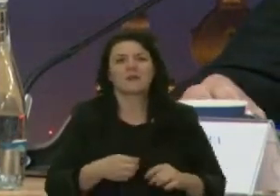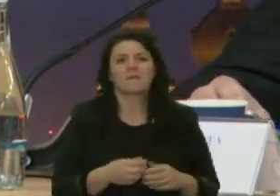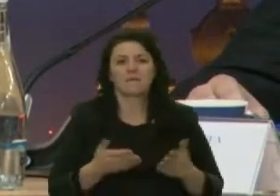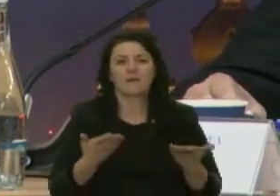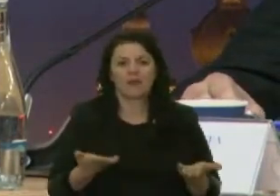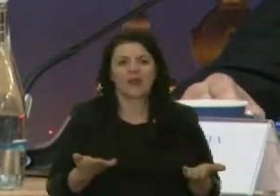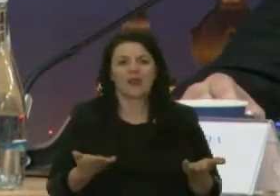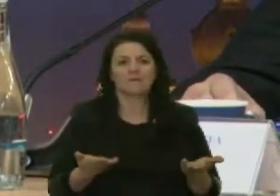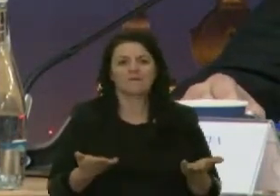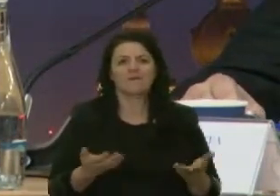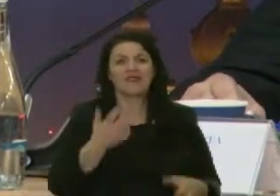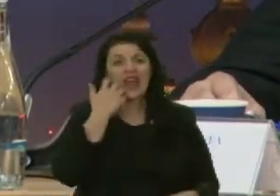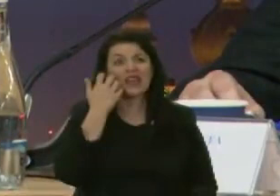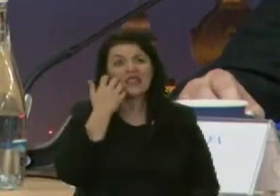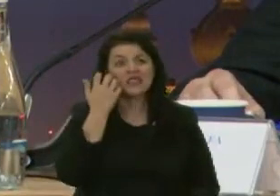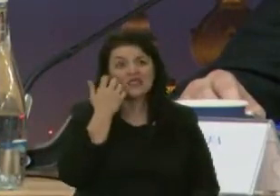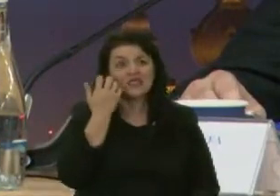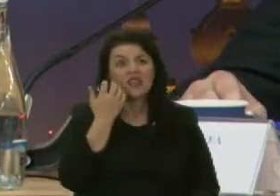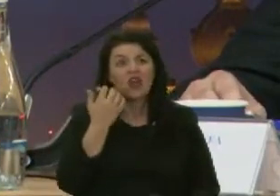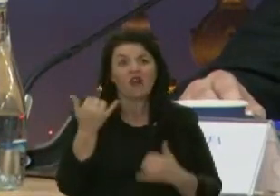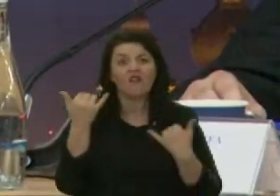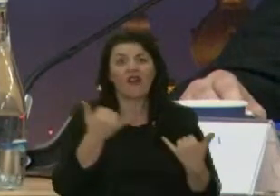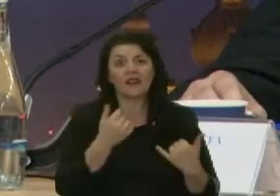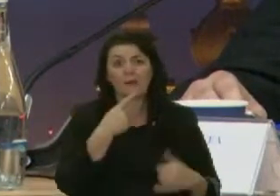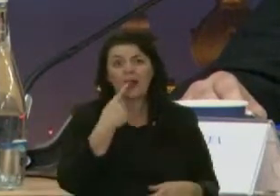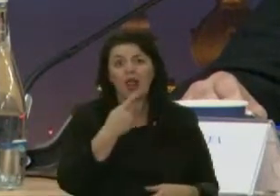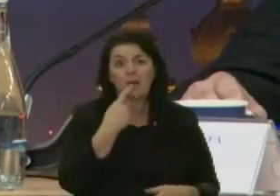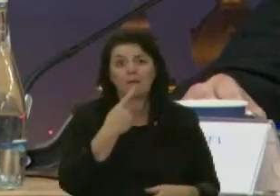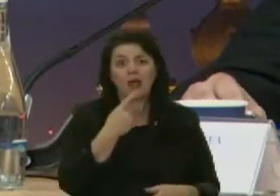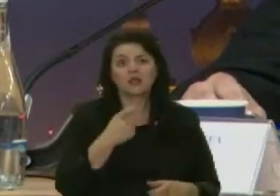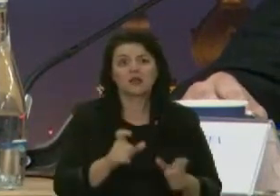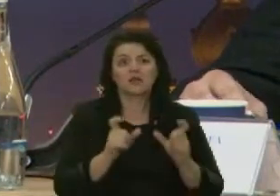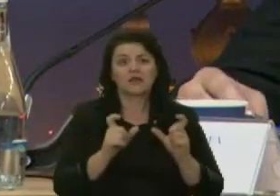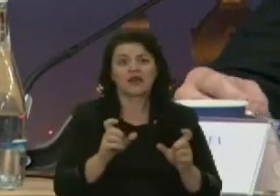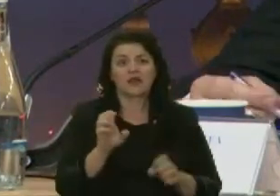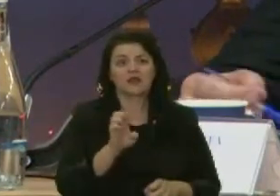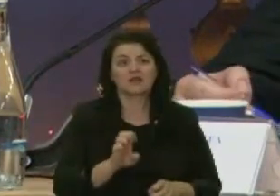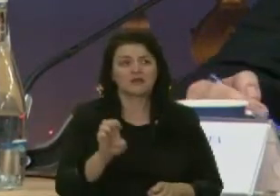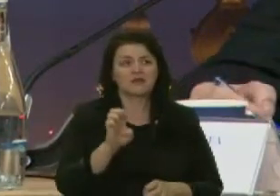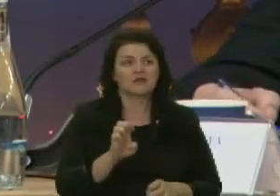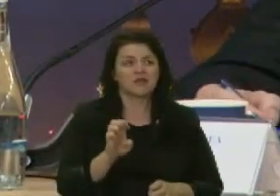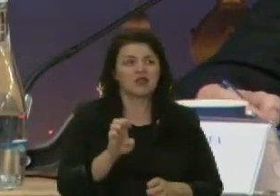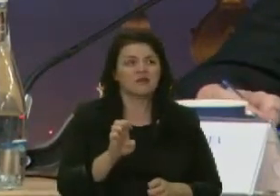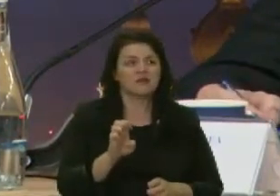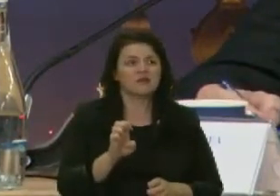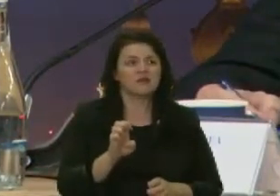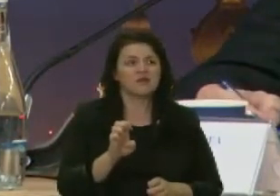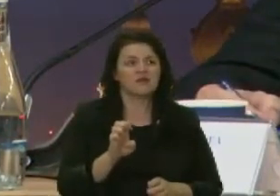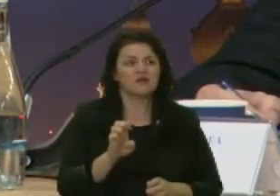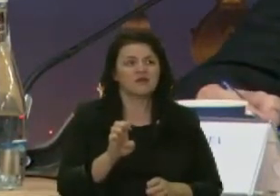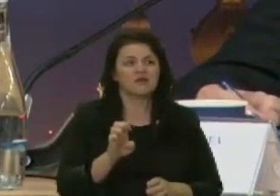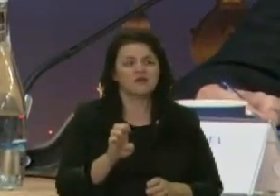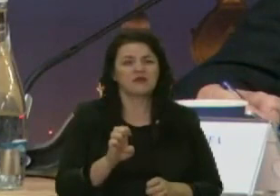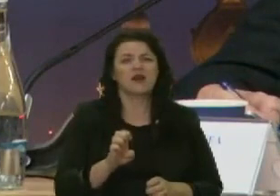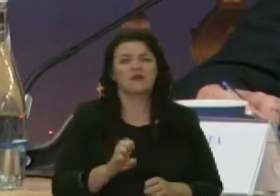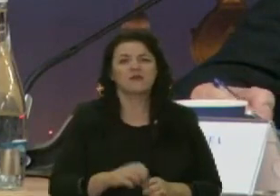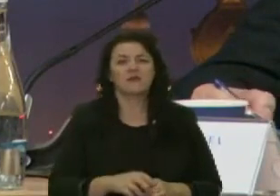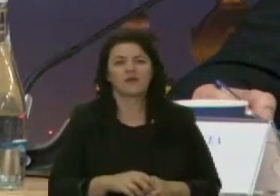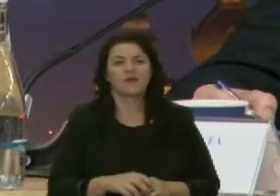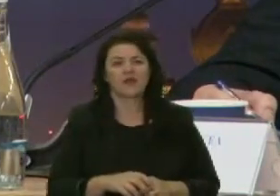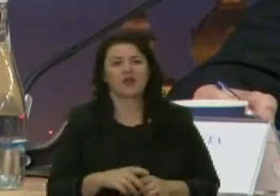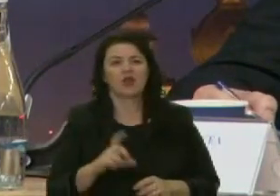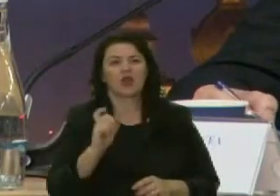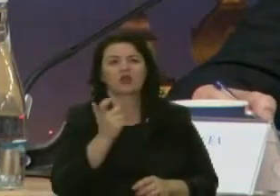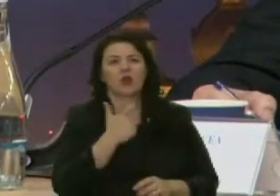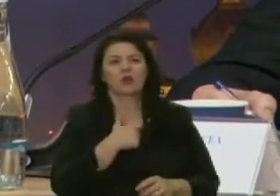adic De când de când venim cu asemenea tip de limbaj antieuropean și incitator până la urmă când putem accepta Cum putem